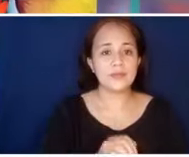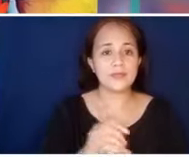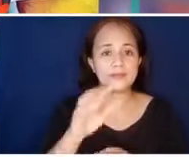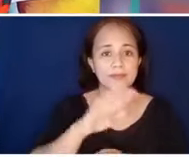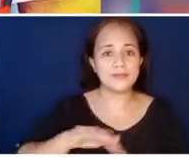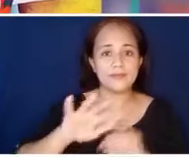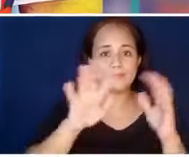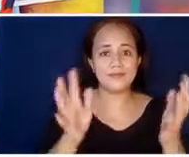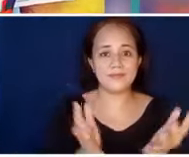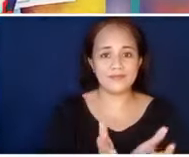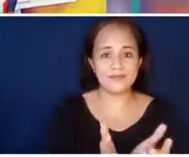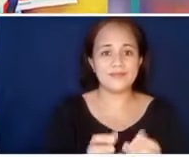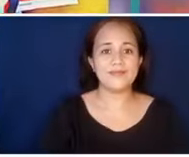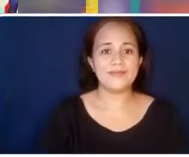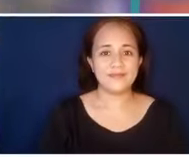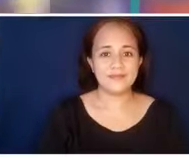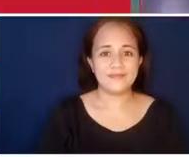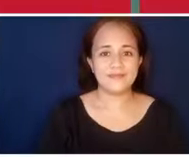buong mundo.